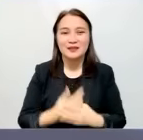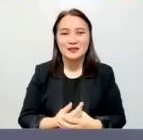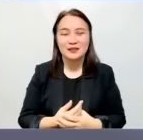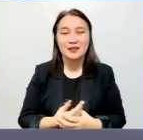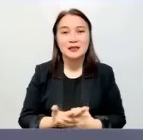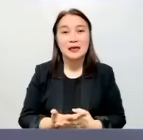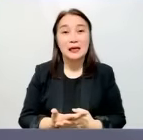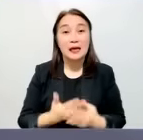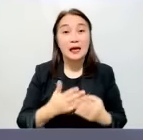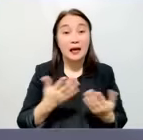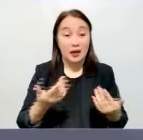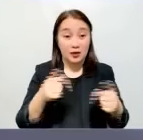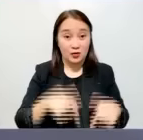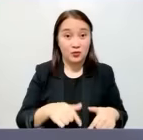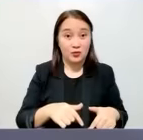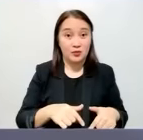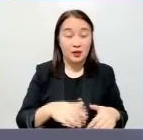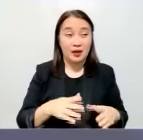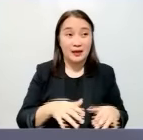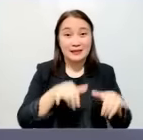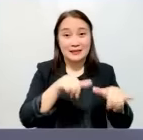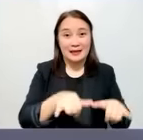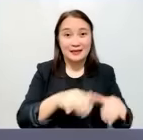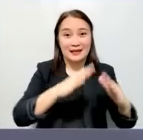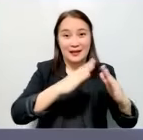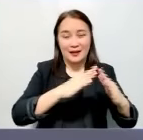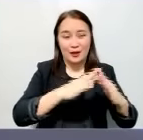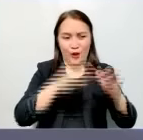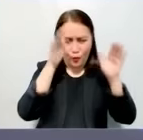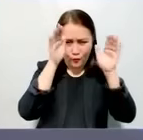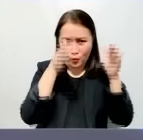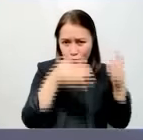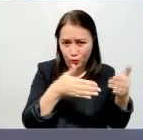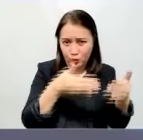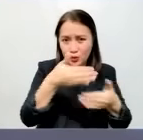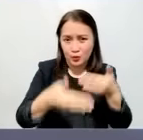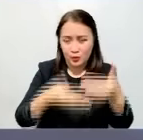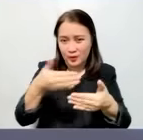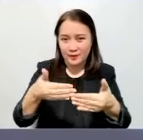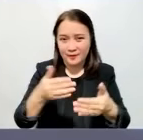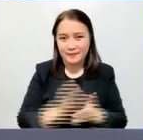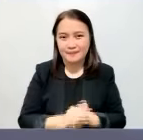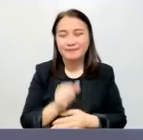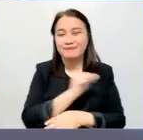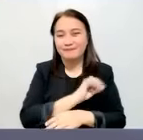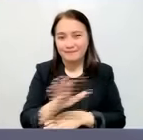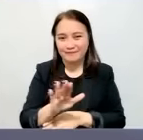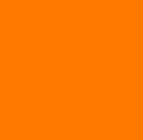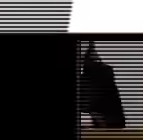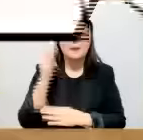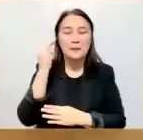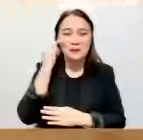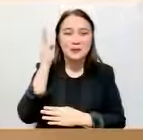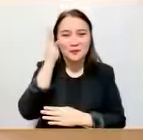sa NU Laguna ang kupunan ngayon para talagang focus sila sa proseso. Nasa frontline ng balitang yan, si Marty Bautista.